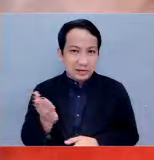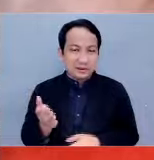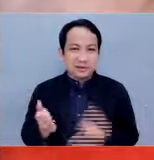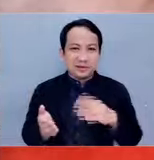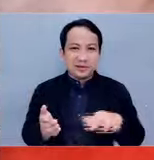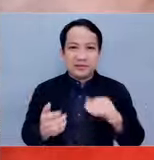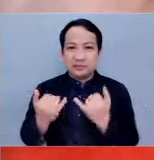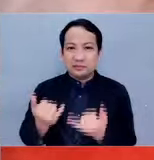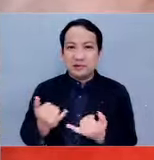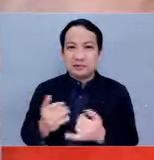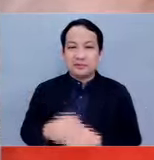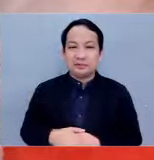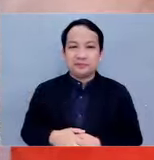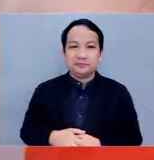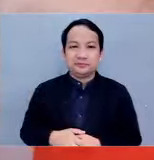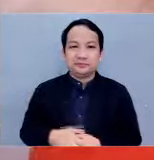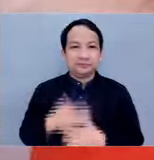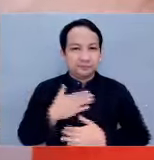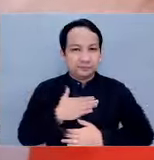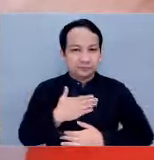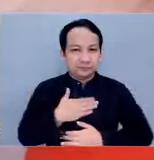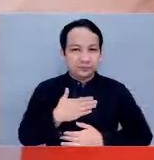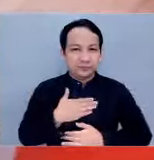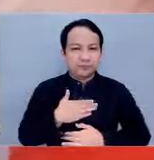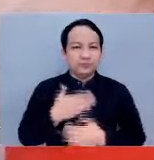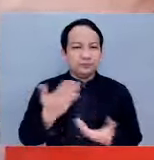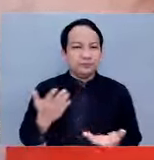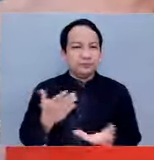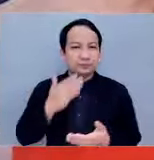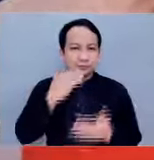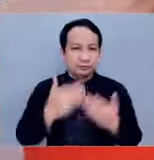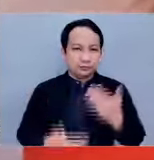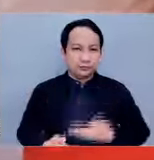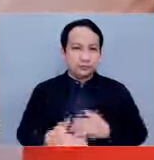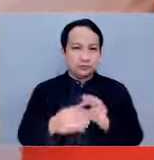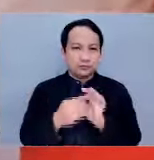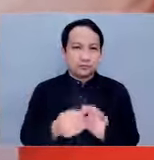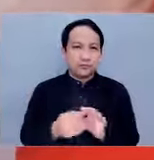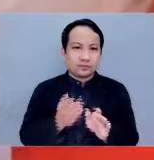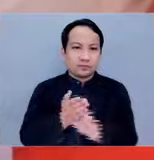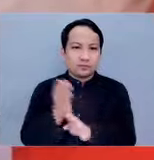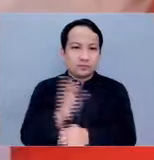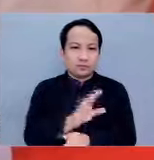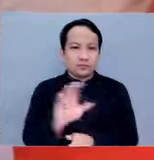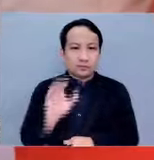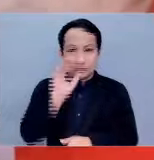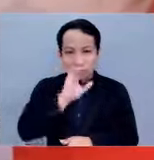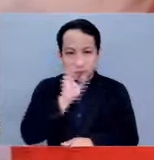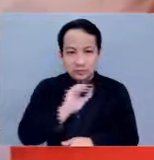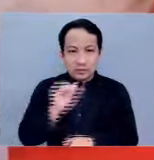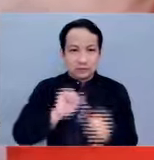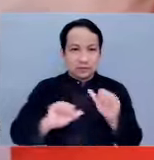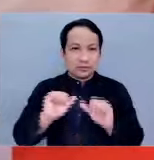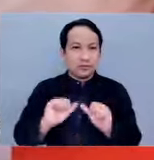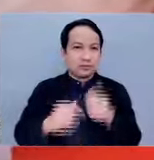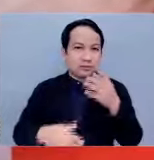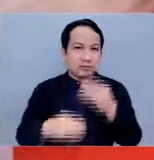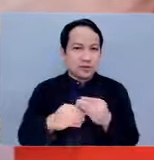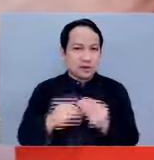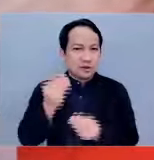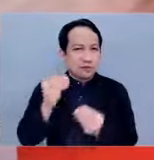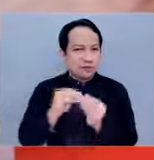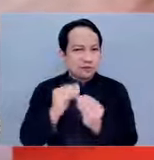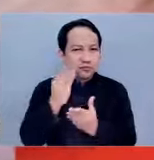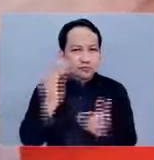na nga, Mama Dibs. Nakaka-happy naman talaga itong pa-welcome back sa atin. Straight sa aking Cebu Adventure. Mas nadagdagan tuloy yung mga